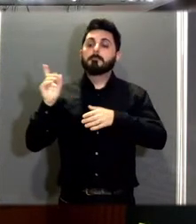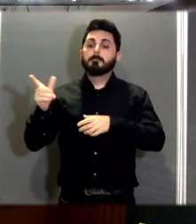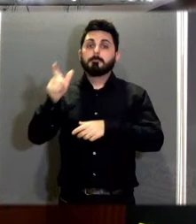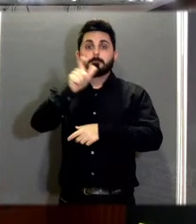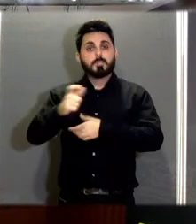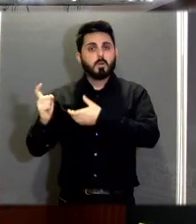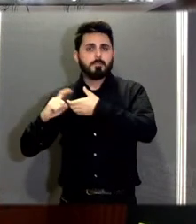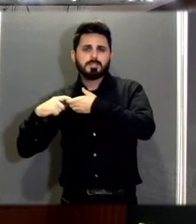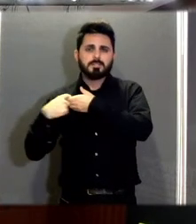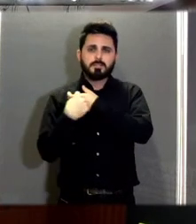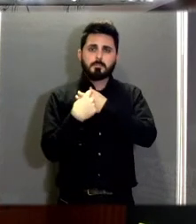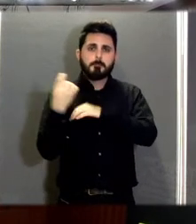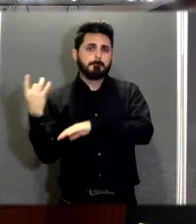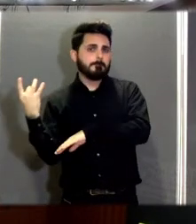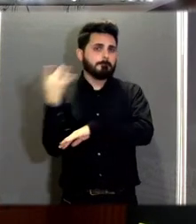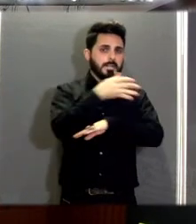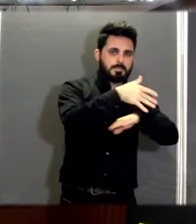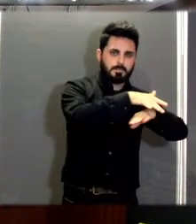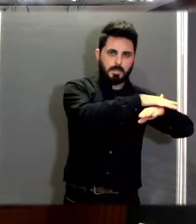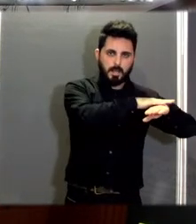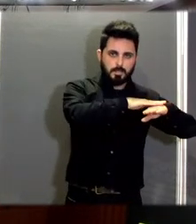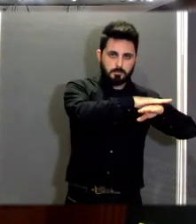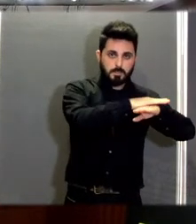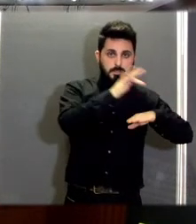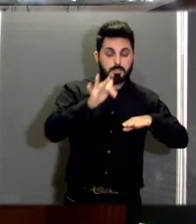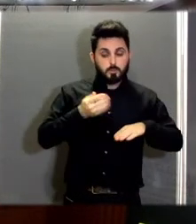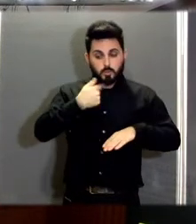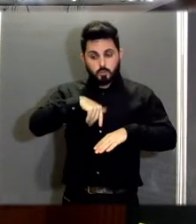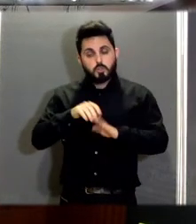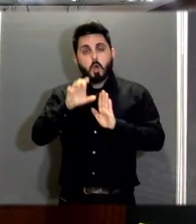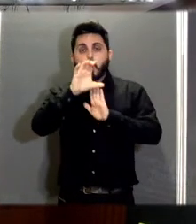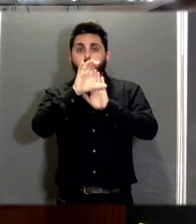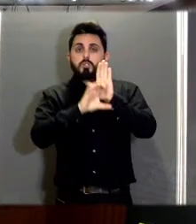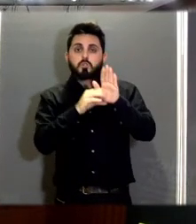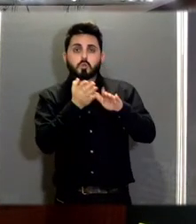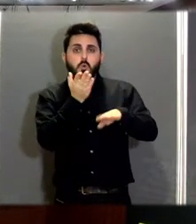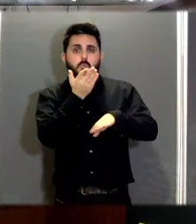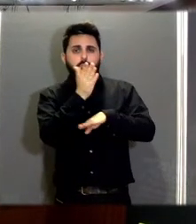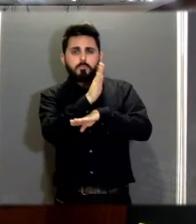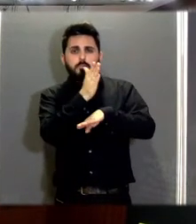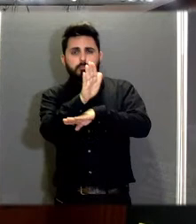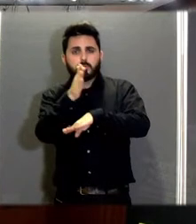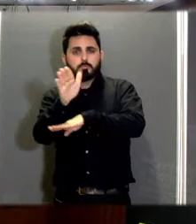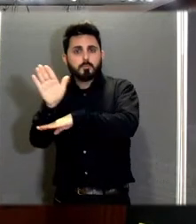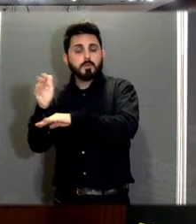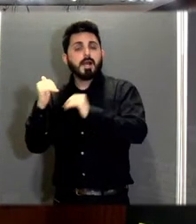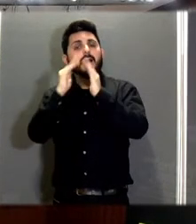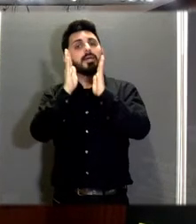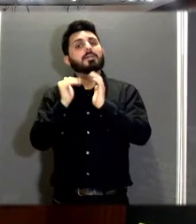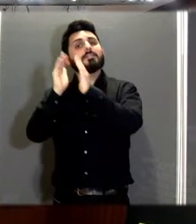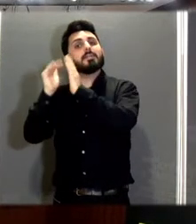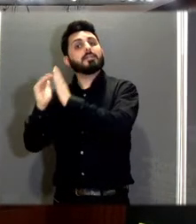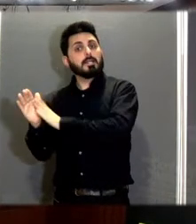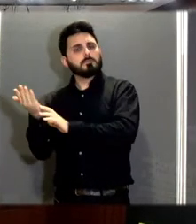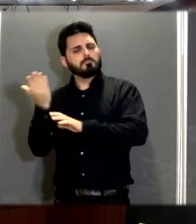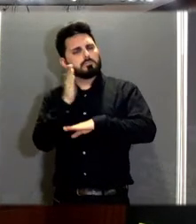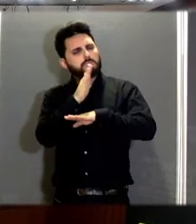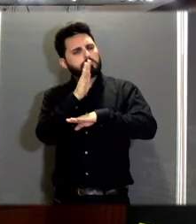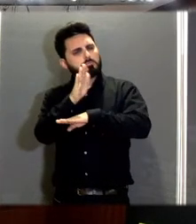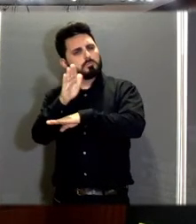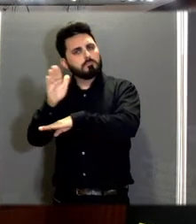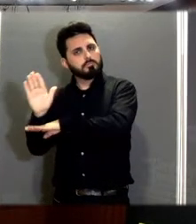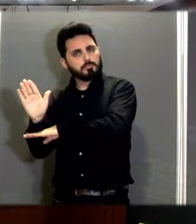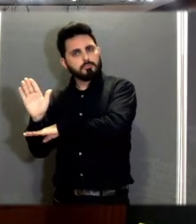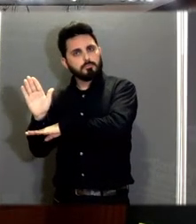proposat fer servir propostes de Constitució que han anat desenvolupant entitats com a un dels punts de partida del debat un